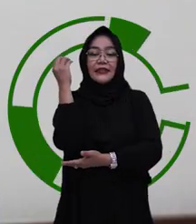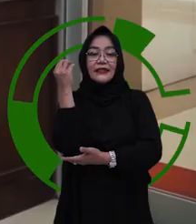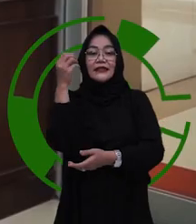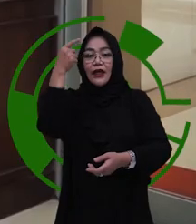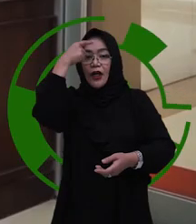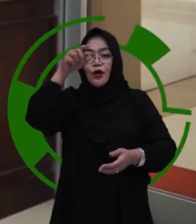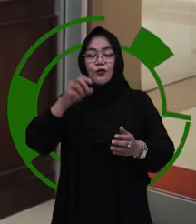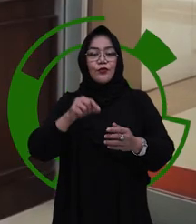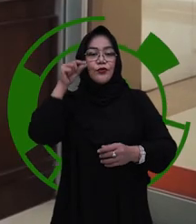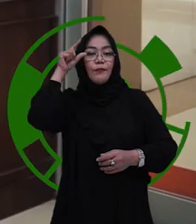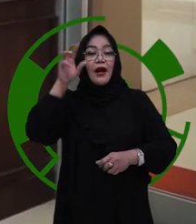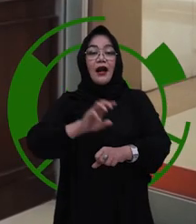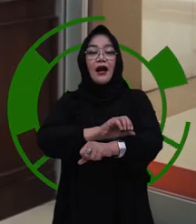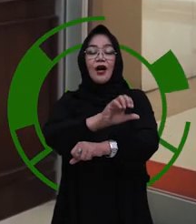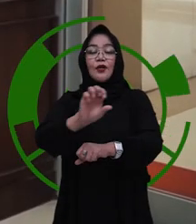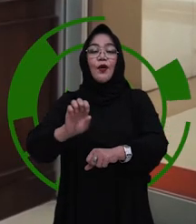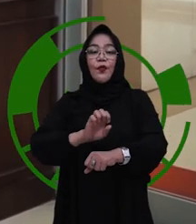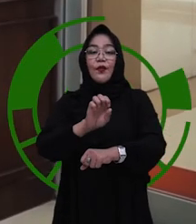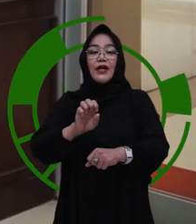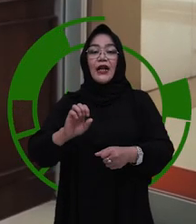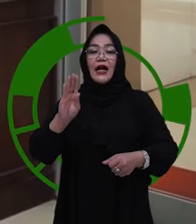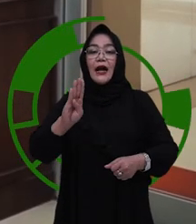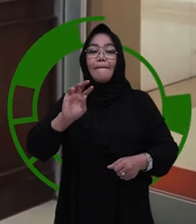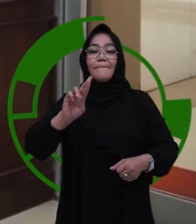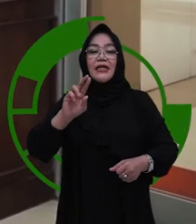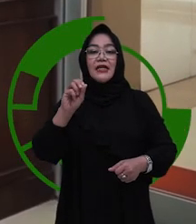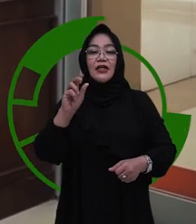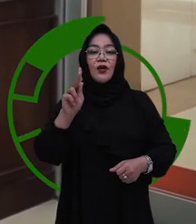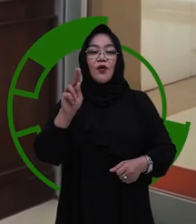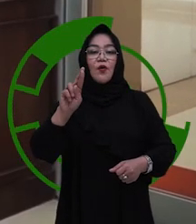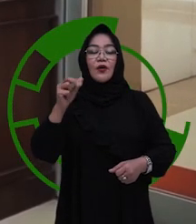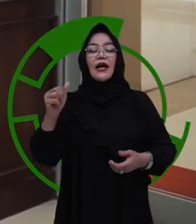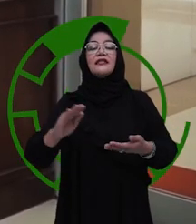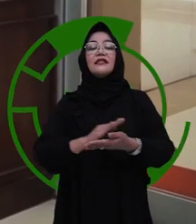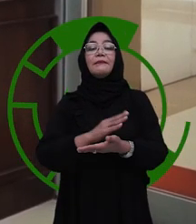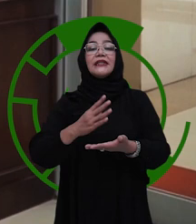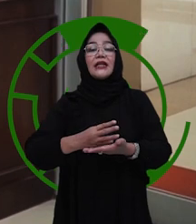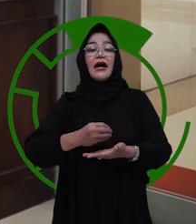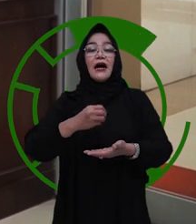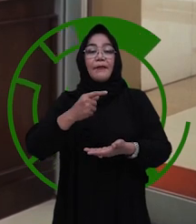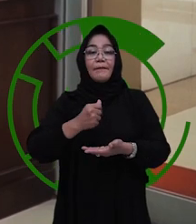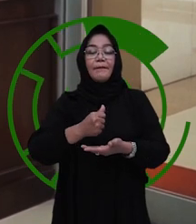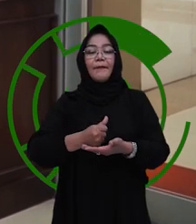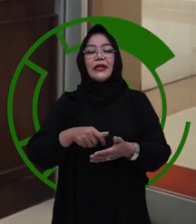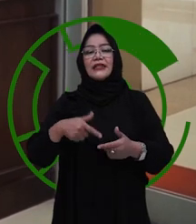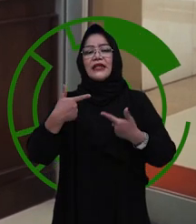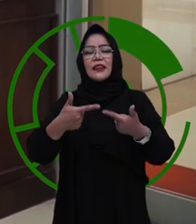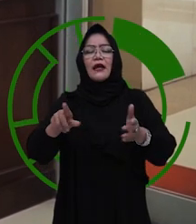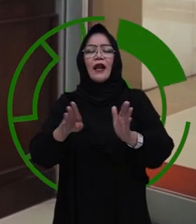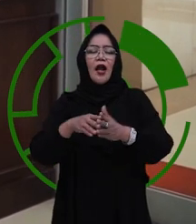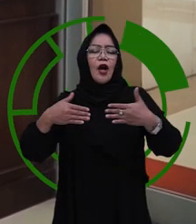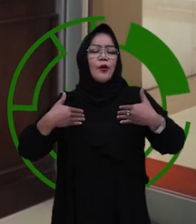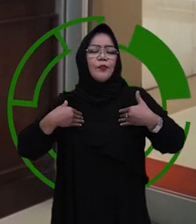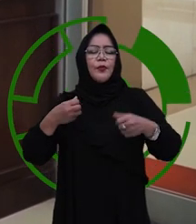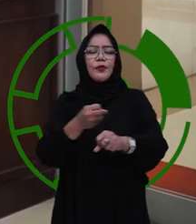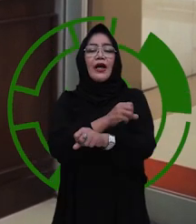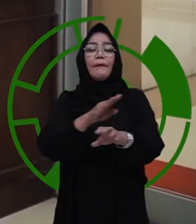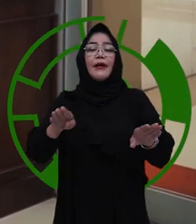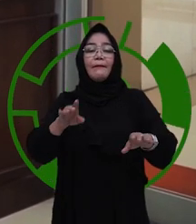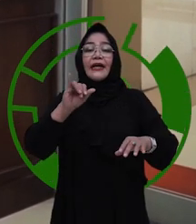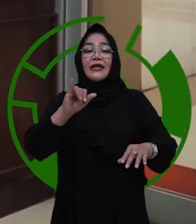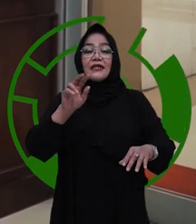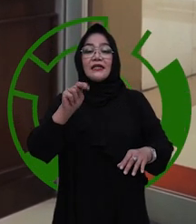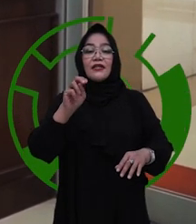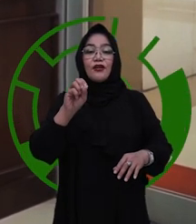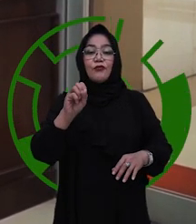Jakarta untuk membangun wilayah birokrasi bersih dan melayani, Pengadilan Tinggi DKI Jakarta telah memiliki